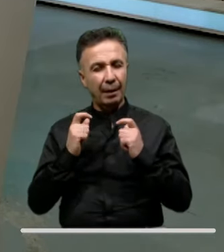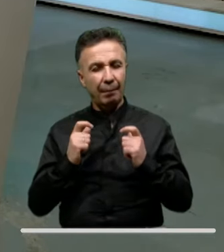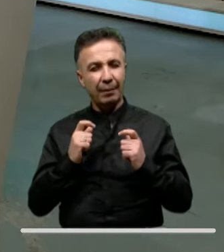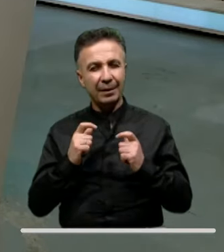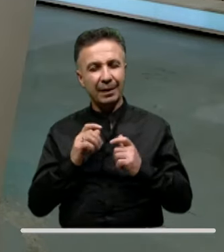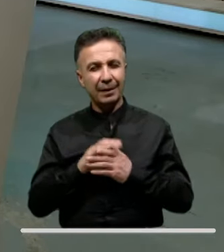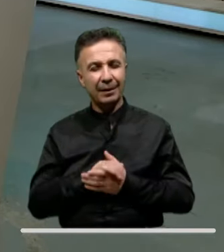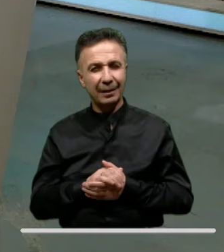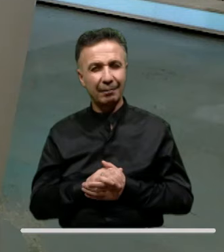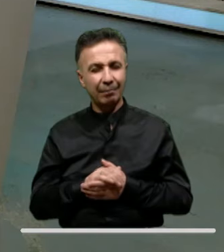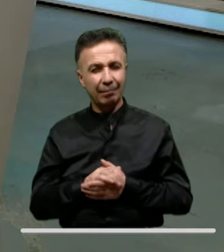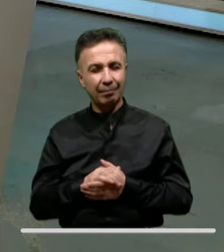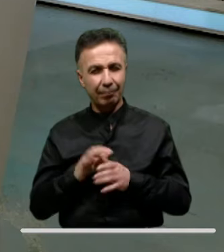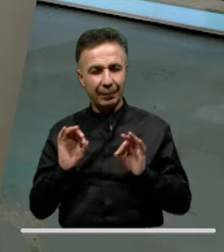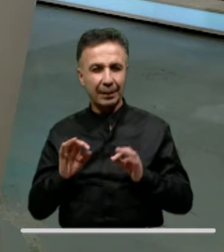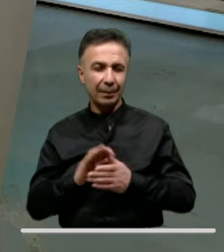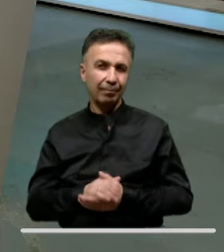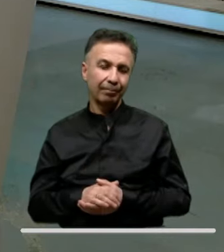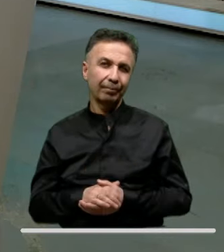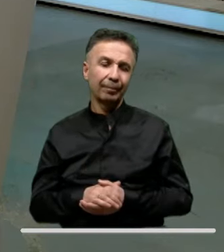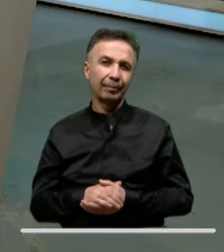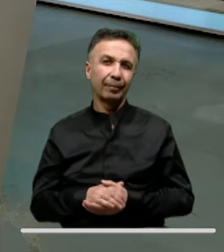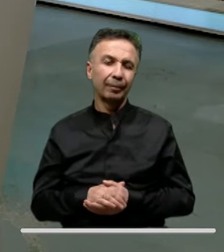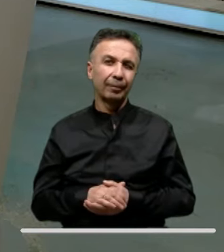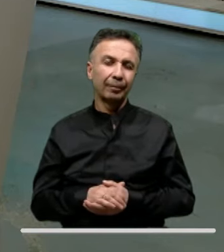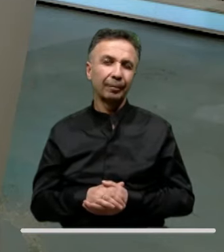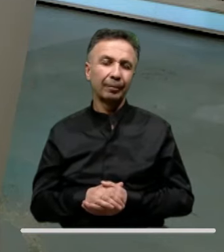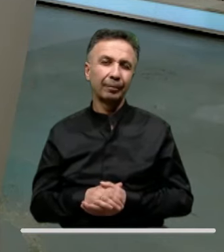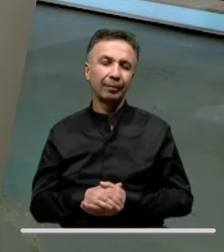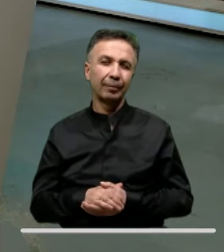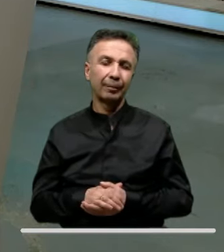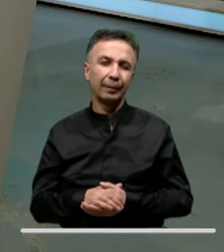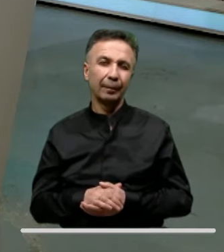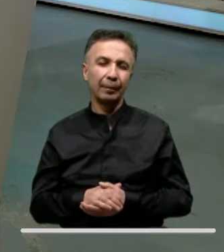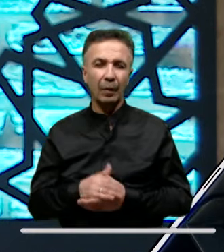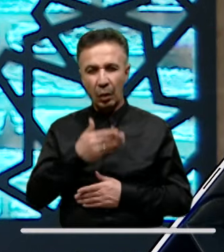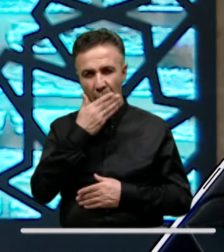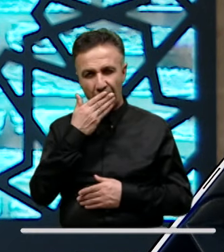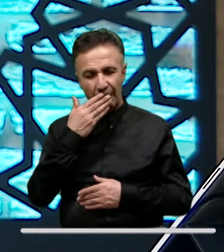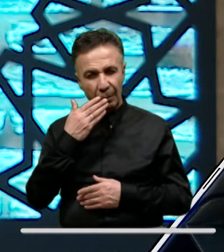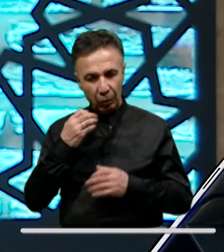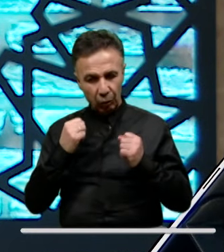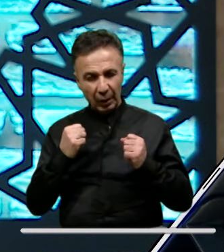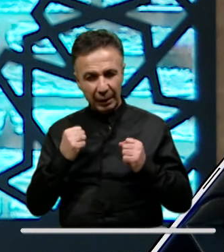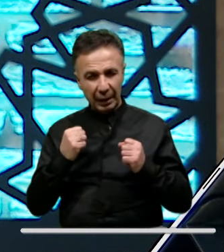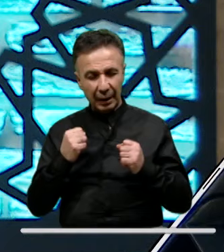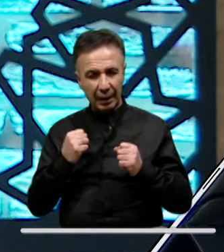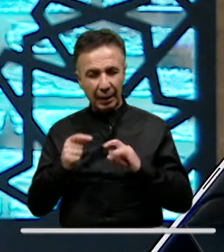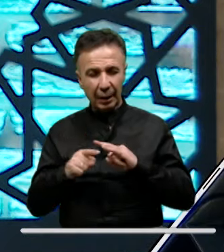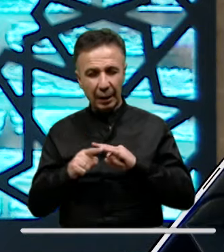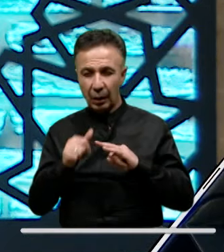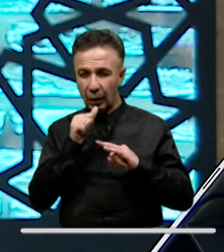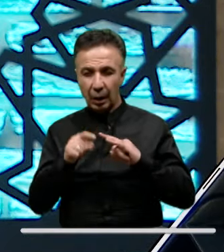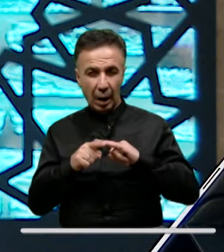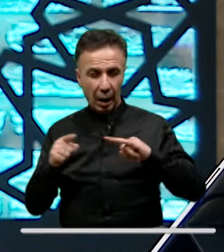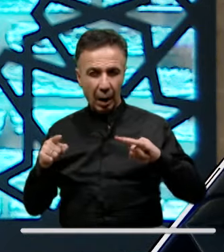Severim Beypazarı'nı. Şimdi bu sorudan başlayalım. Oruçluyken havuza girmekte dinen bir sakınca var mı?